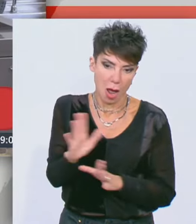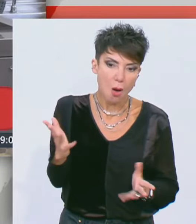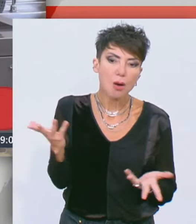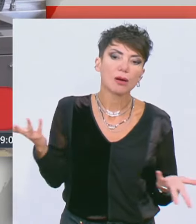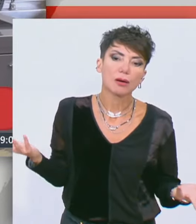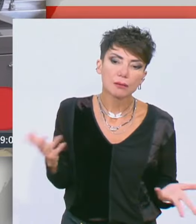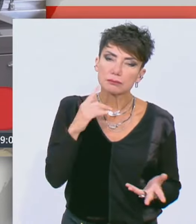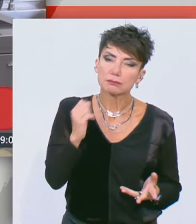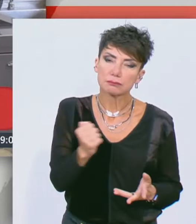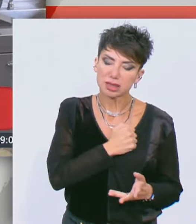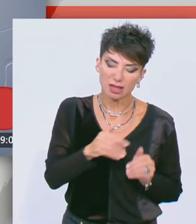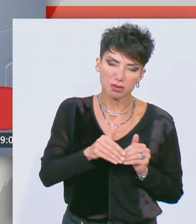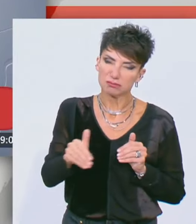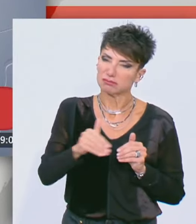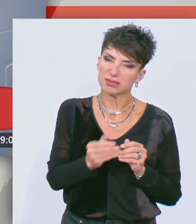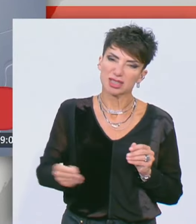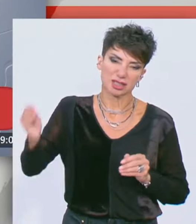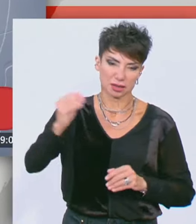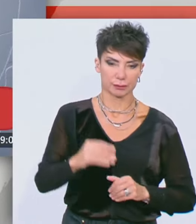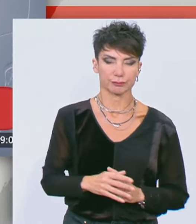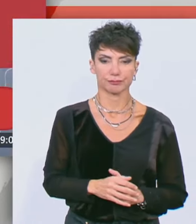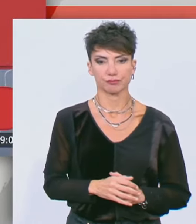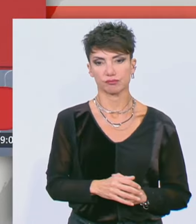Αλλά πιστεύω ότι είναι ζήτημα χρόνου.